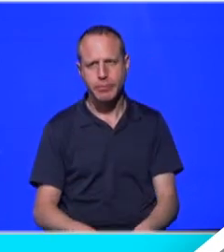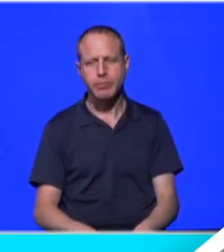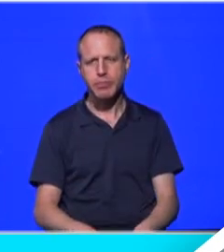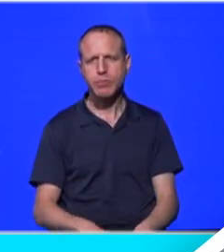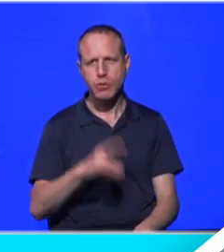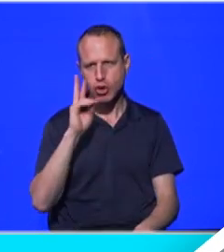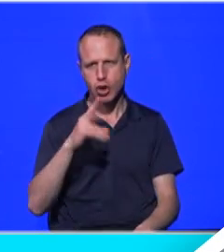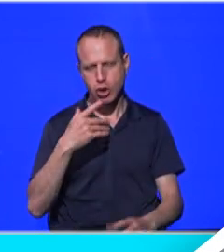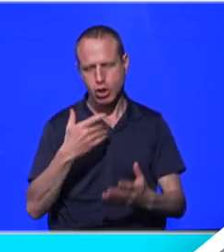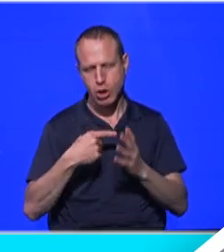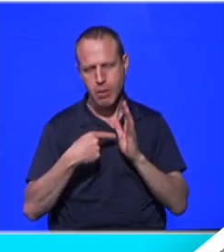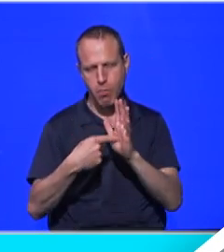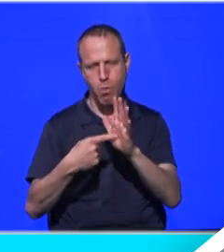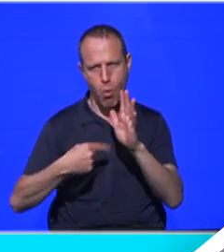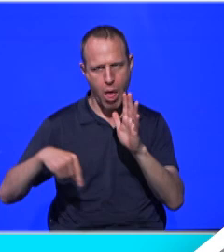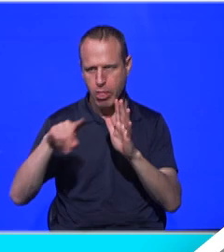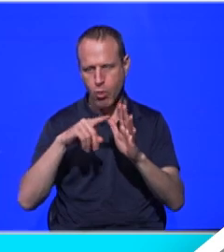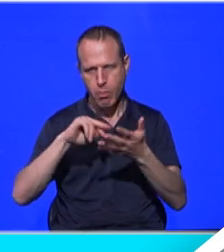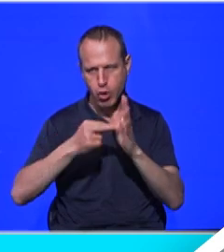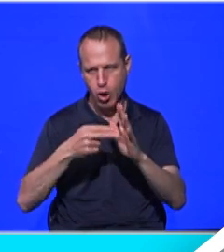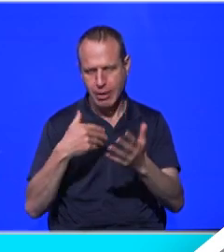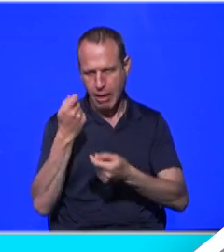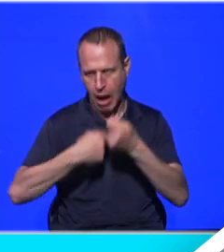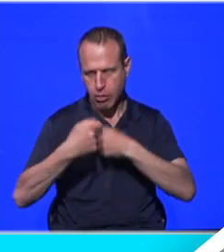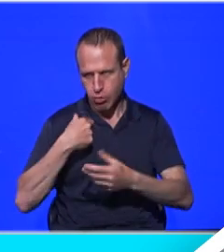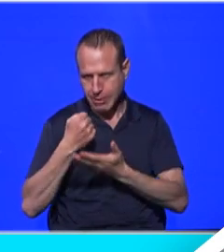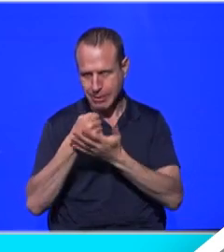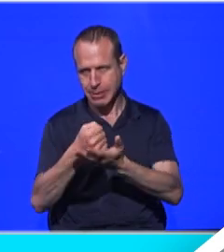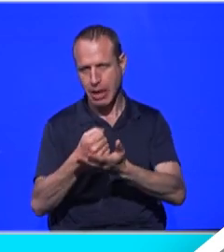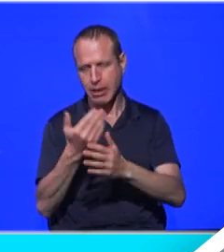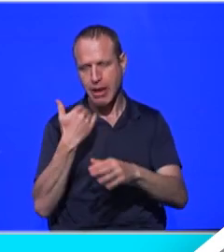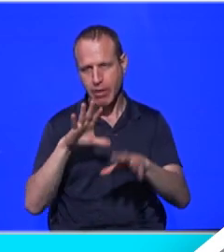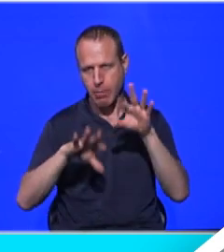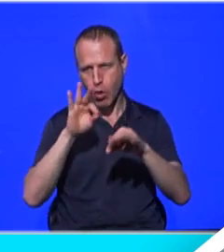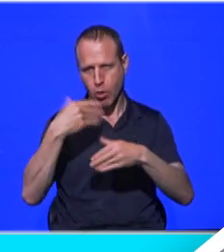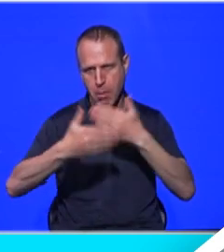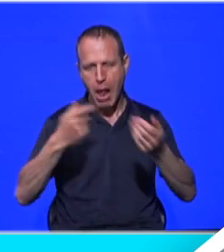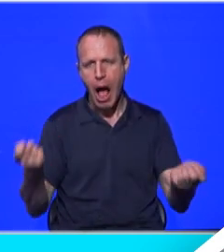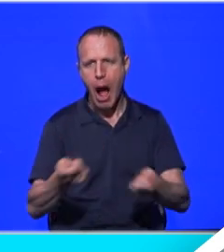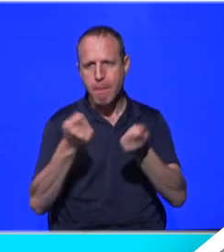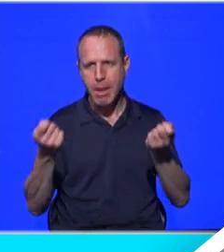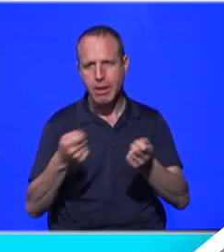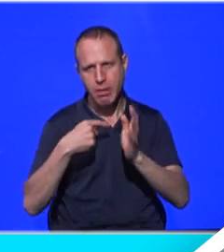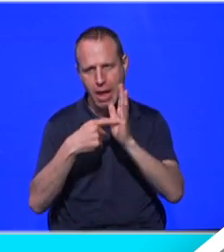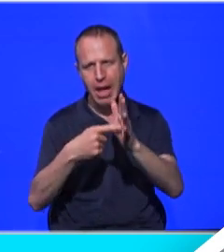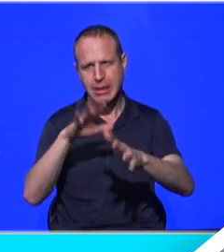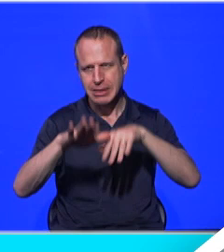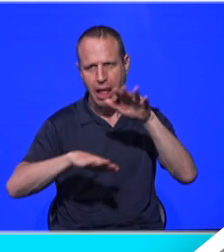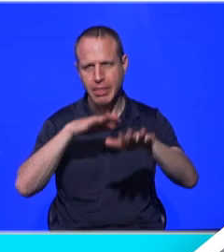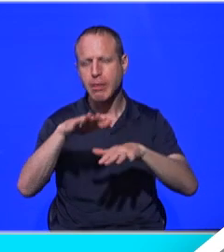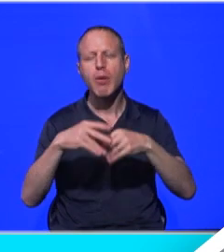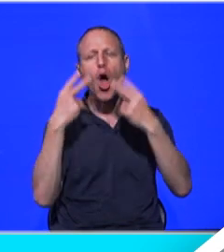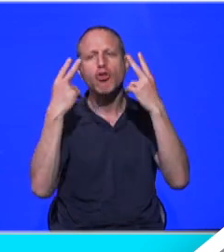שמצויים בפנינו. בתוכנית הכלכלית שאני הצגתי לפני הבחירות, במהלך הקמפיין, הראיתי את הצעדים החשובים